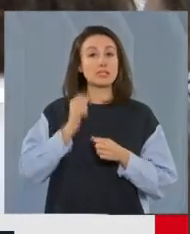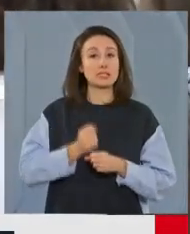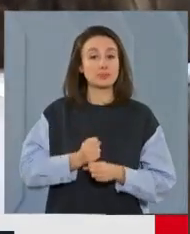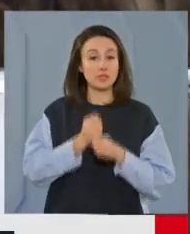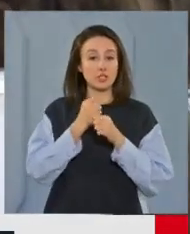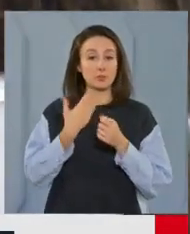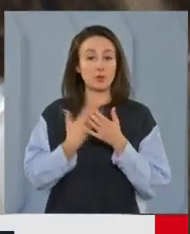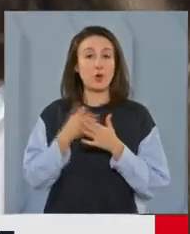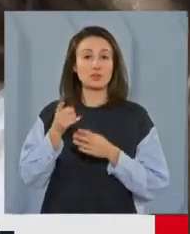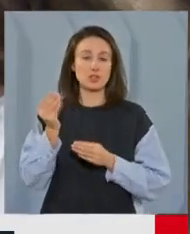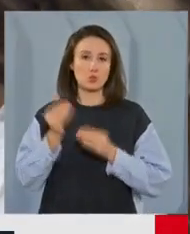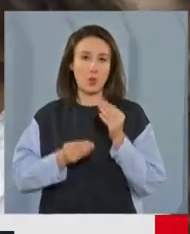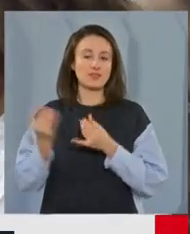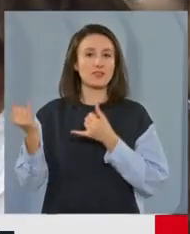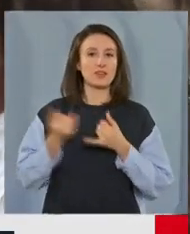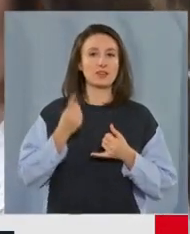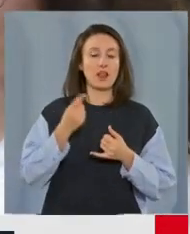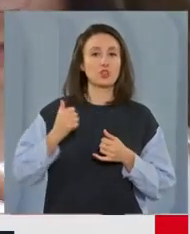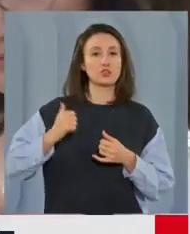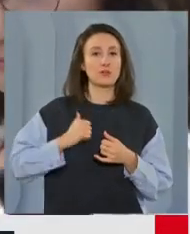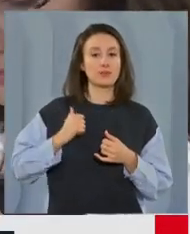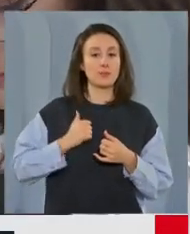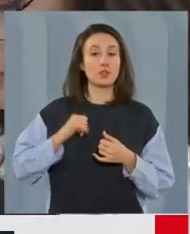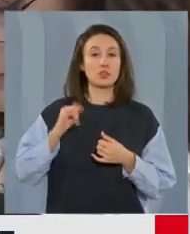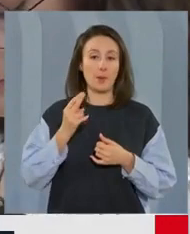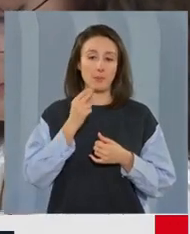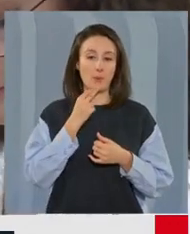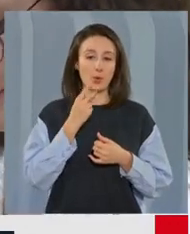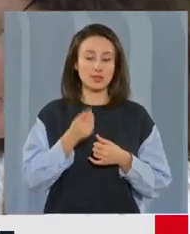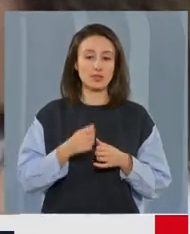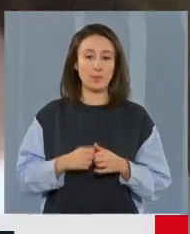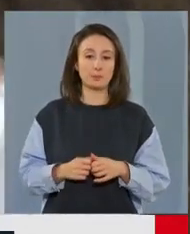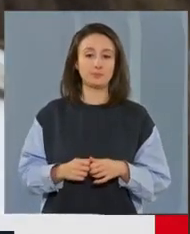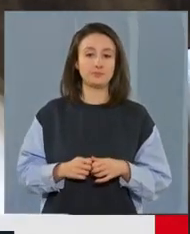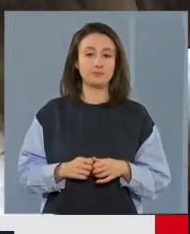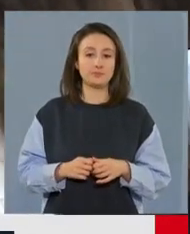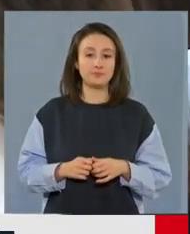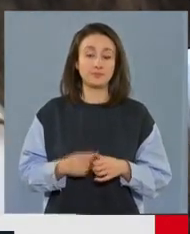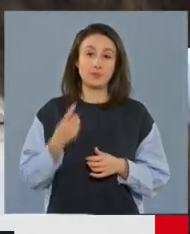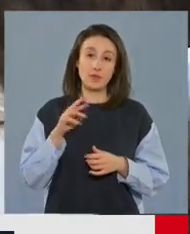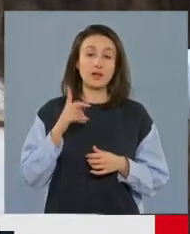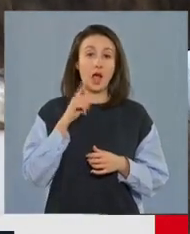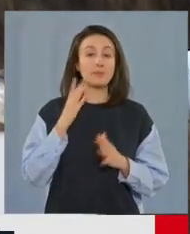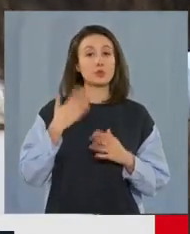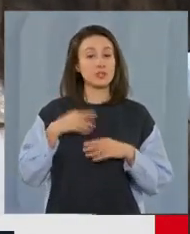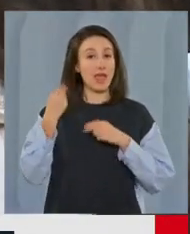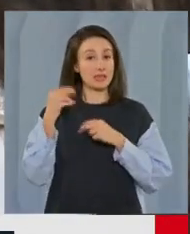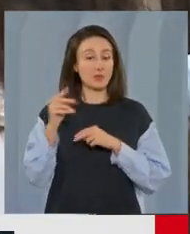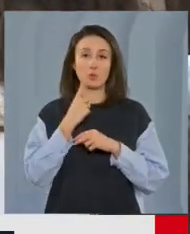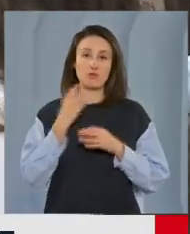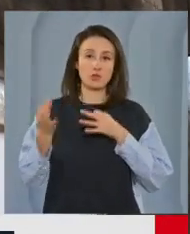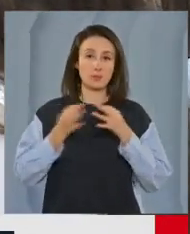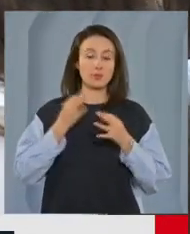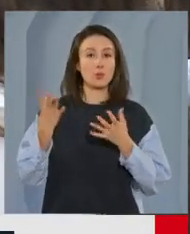sprijinul pentru astfel de situații să vină din partea jandarmilor și a poliției, dar am vrut să explic că n-a fost o